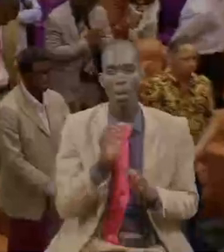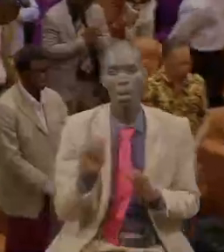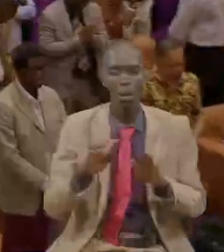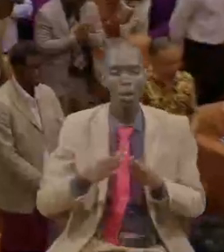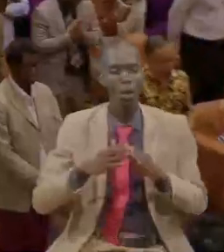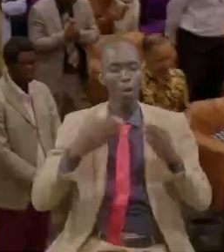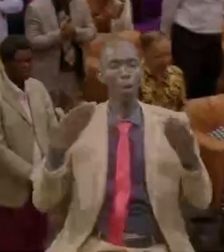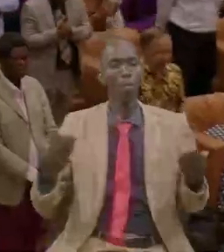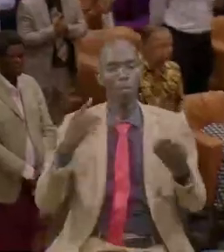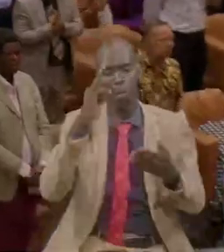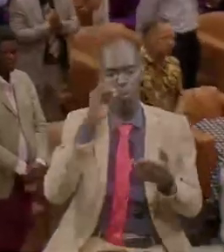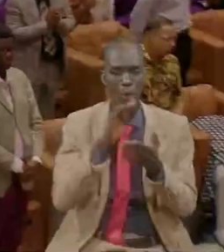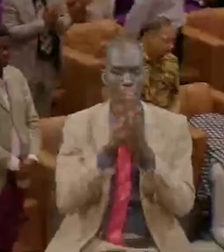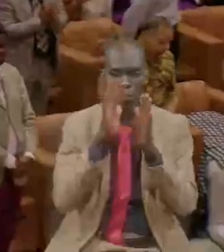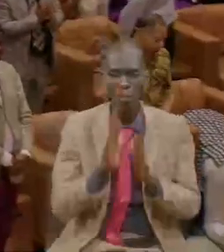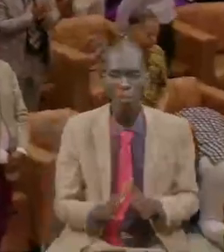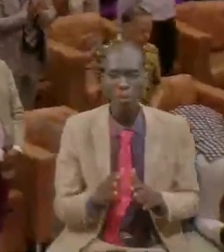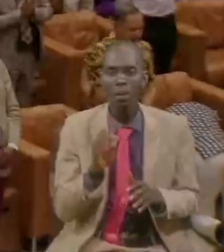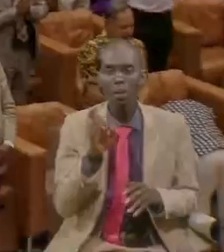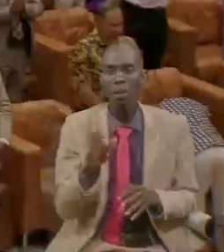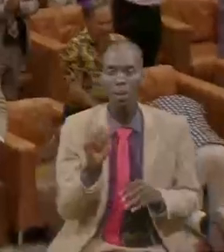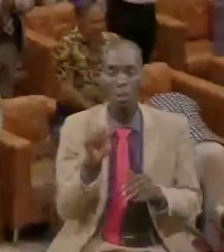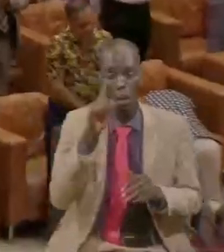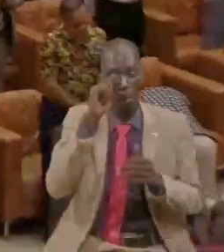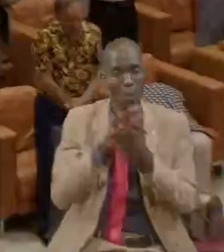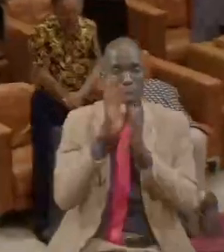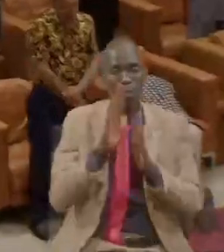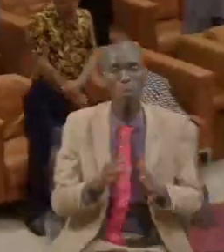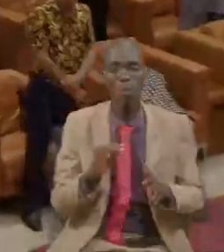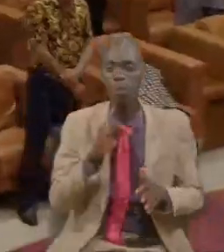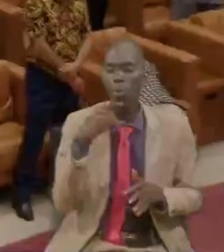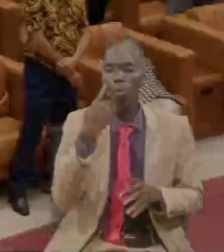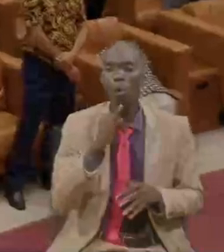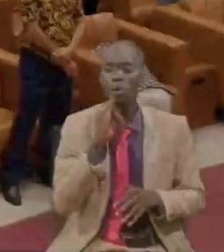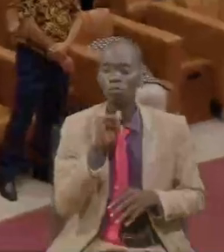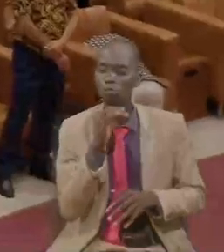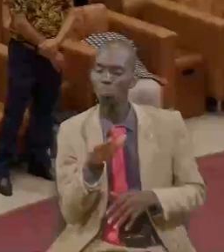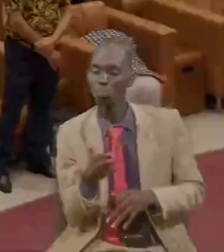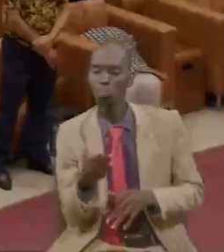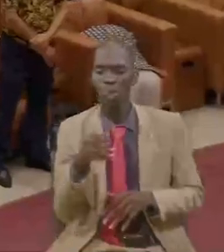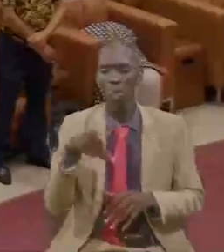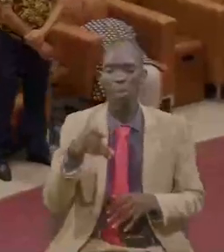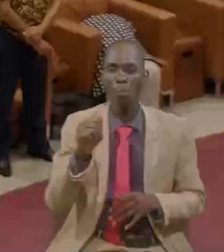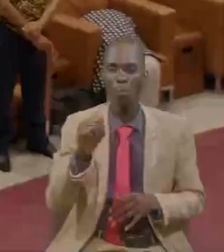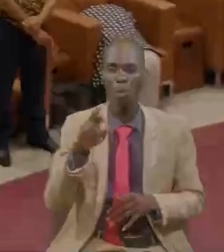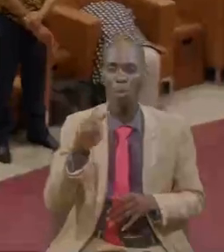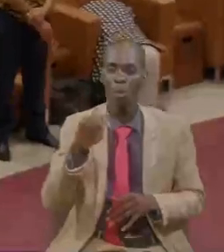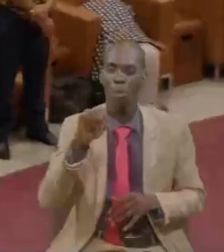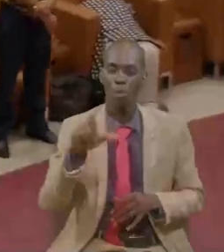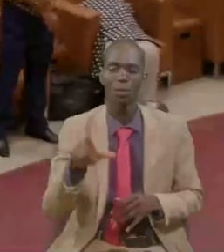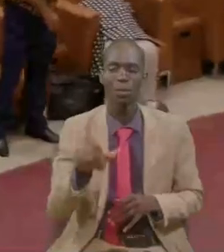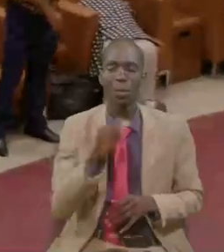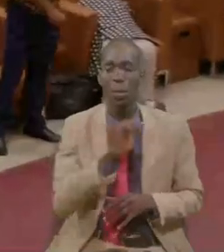un croyant transparent, un croyant impartial, un croyant ferme,